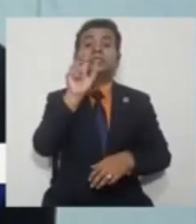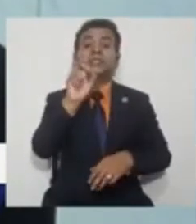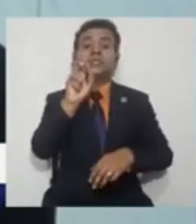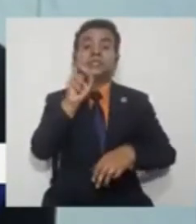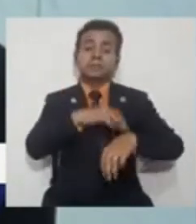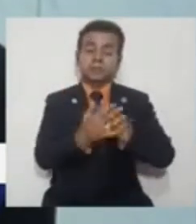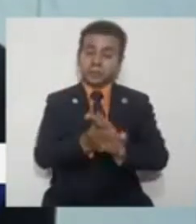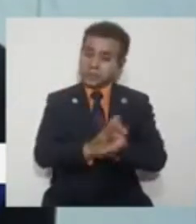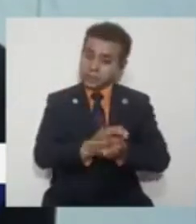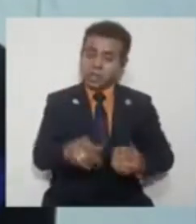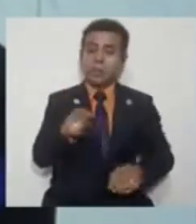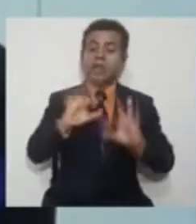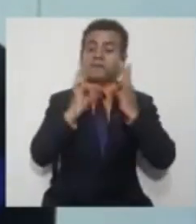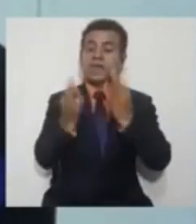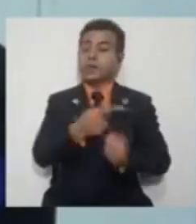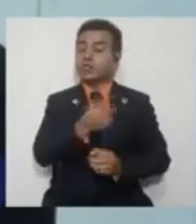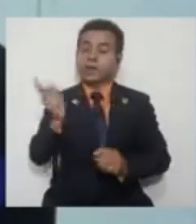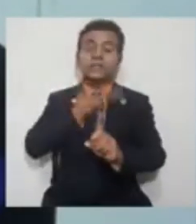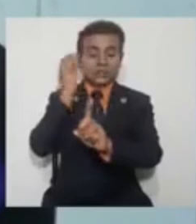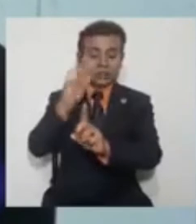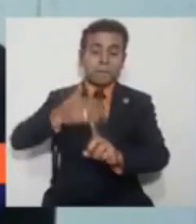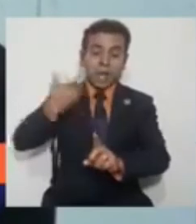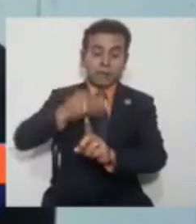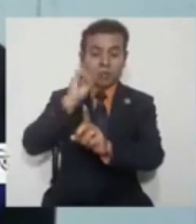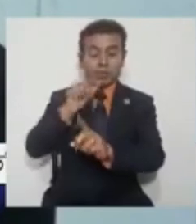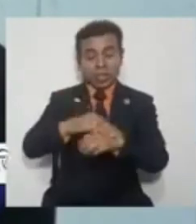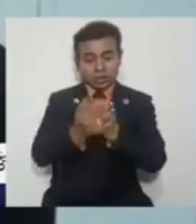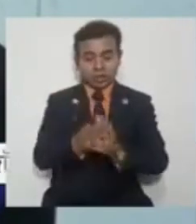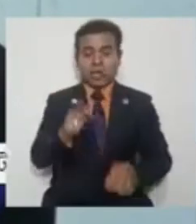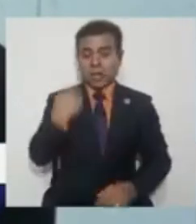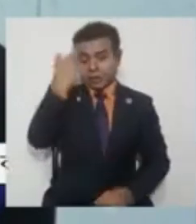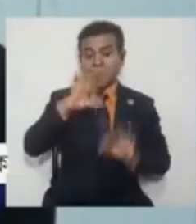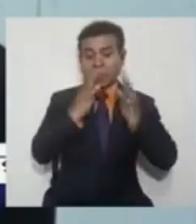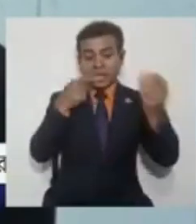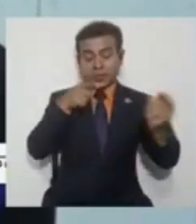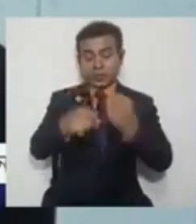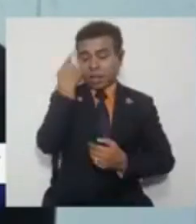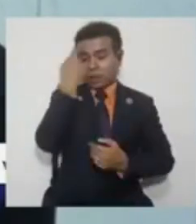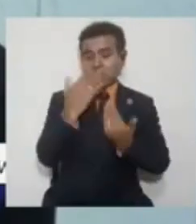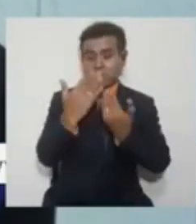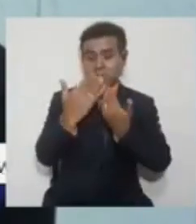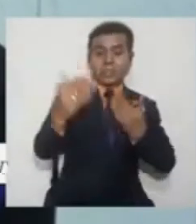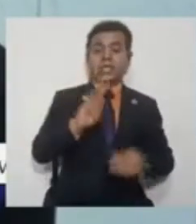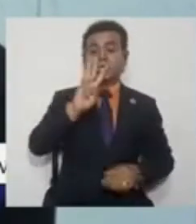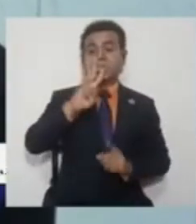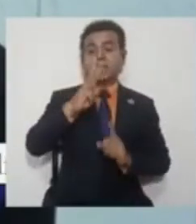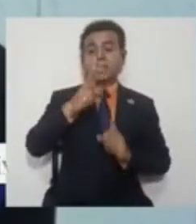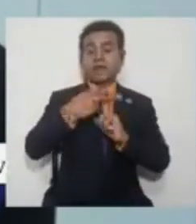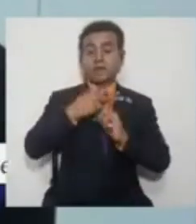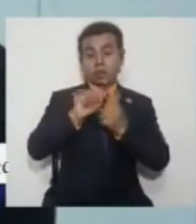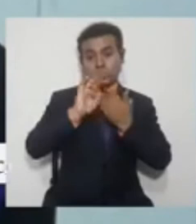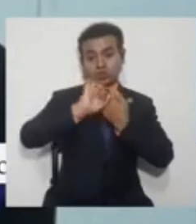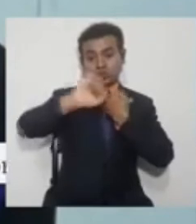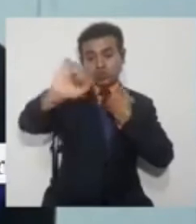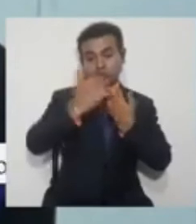হলে বা খুব জরুরি প্রয়োজনে বাড়ির বাইরে যেতে হলে অবশ্যই মাস্ক ব্যবহার করুন, ঘরে তৈরি 3 স্তর বিশিষ্ট